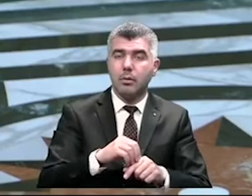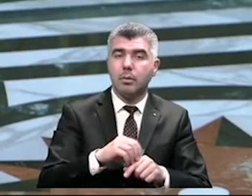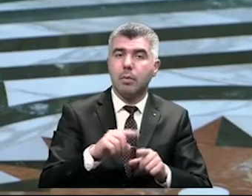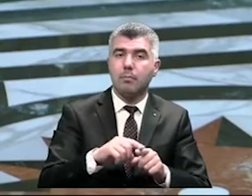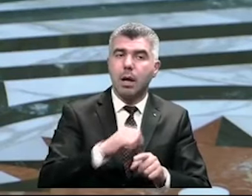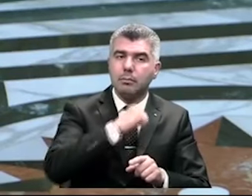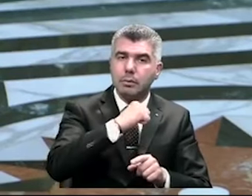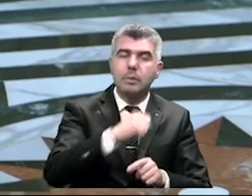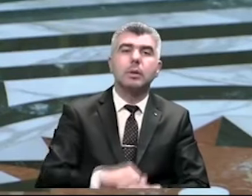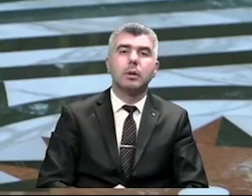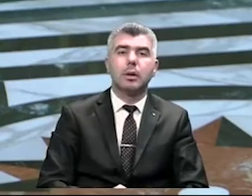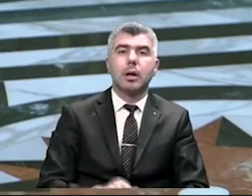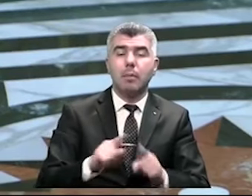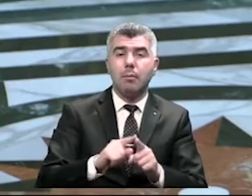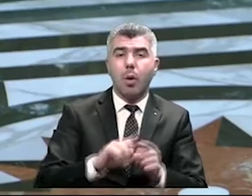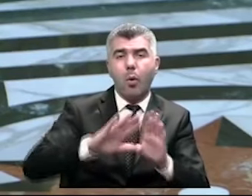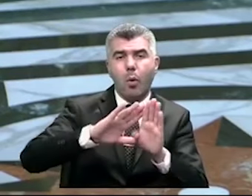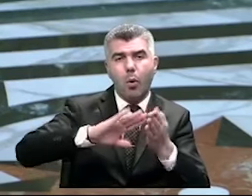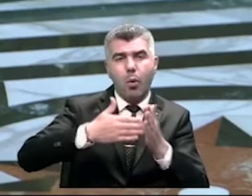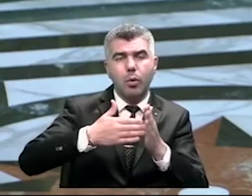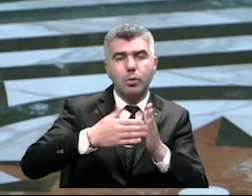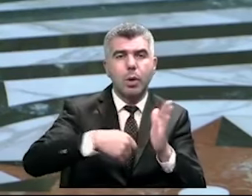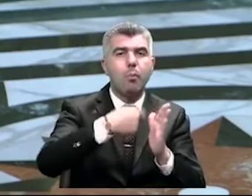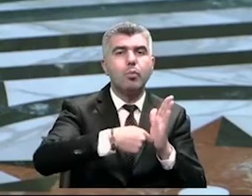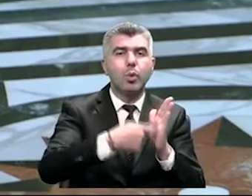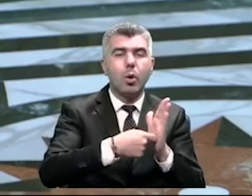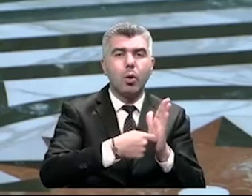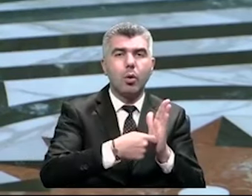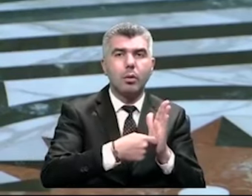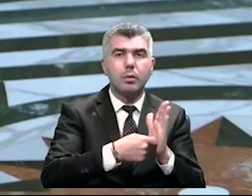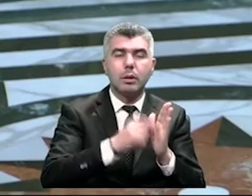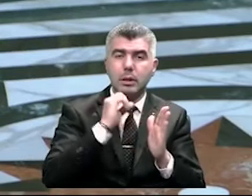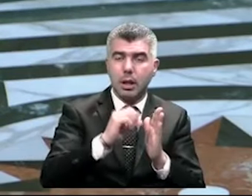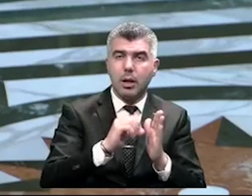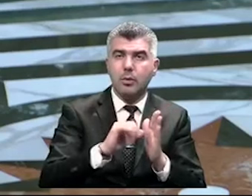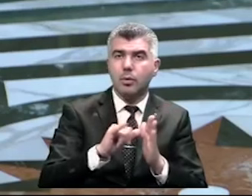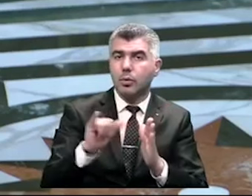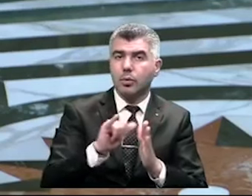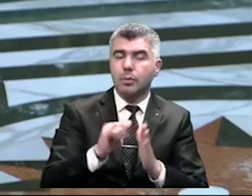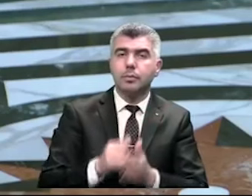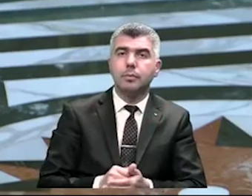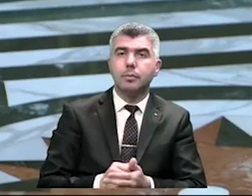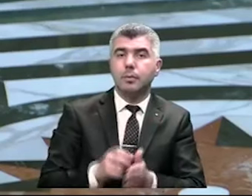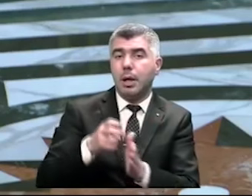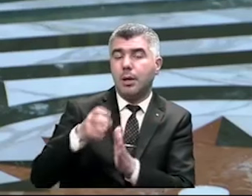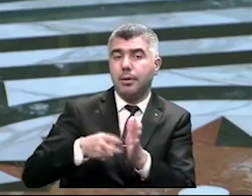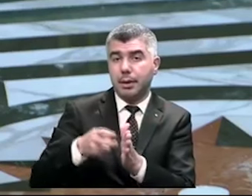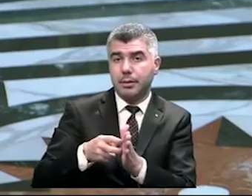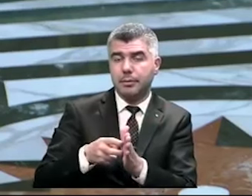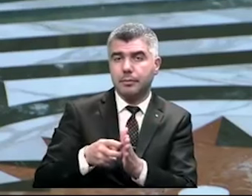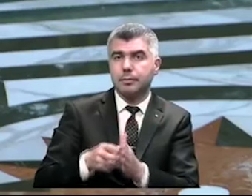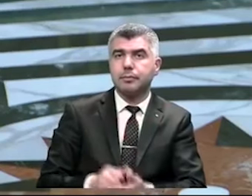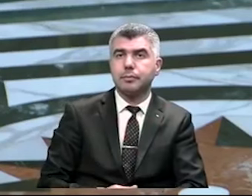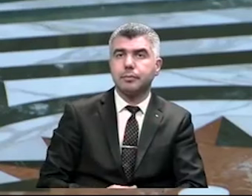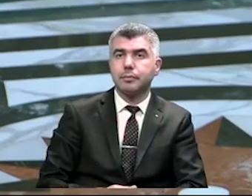الفائقه هذ المشاريع ايضا داخل فيها المشروع ديال التنقل السكاكي ذو